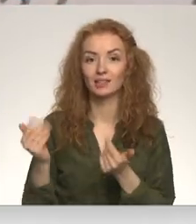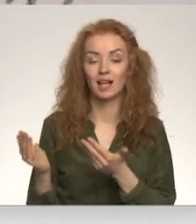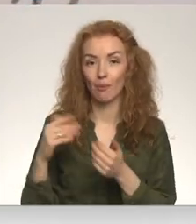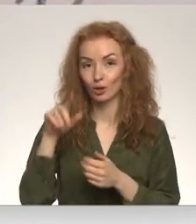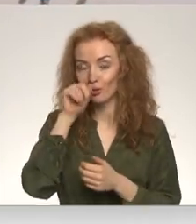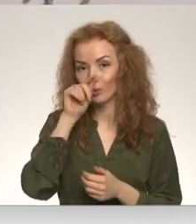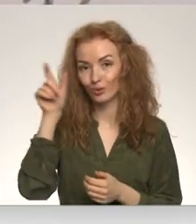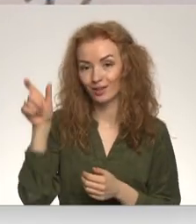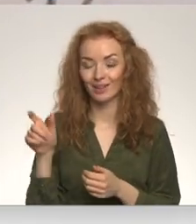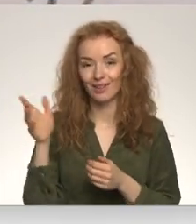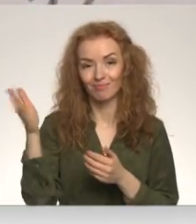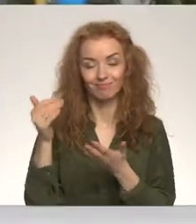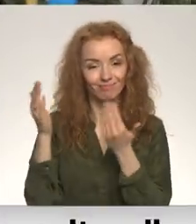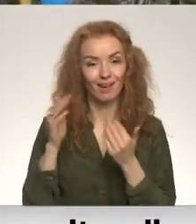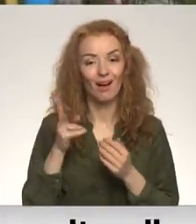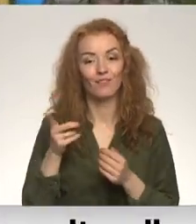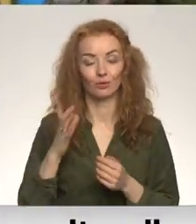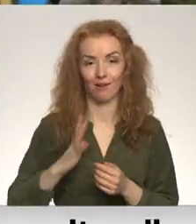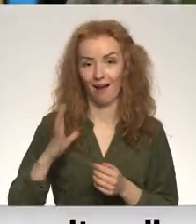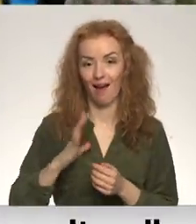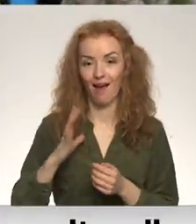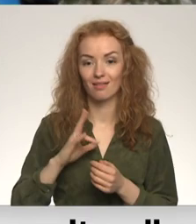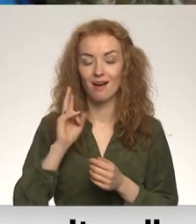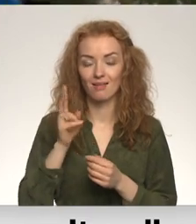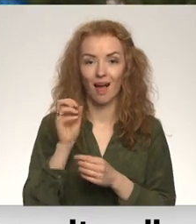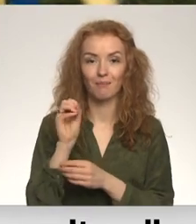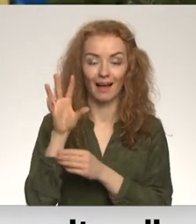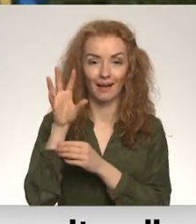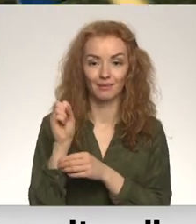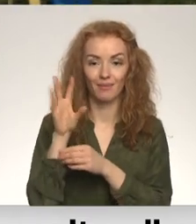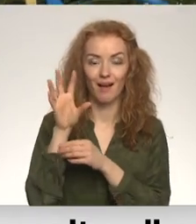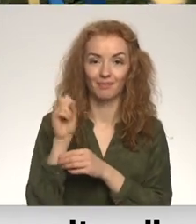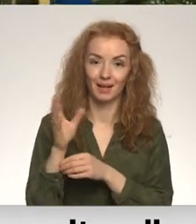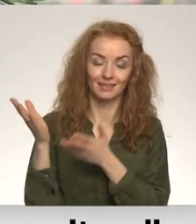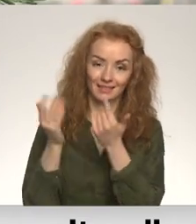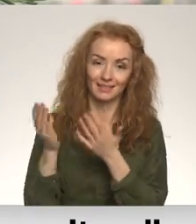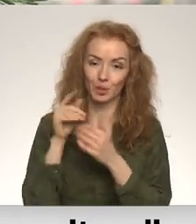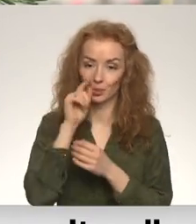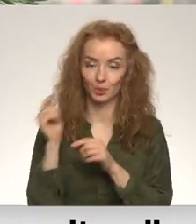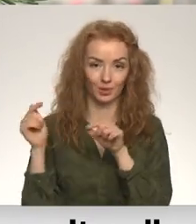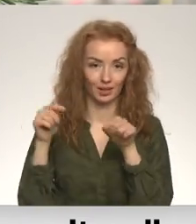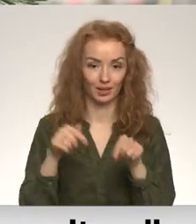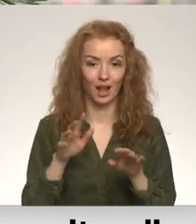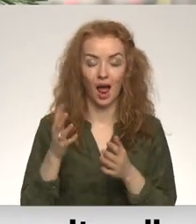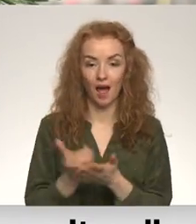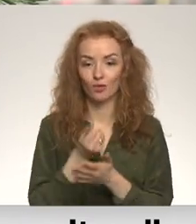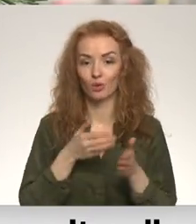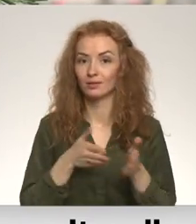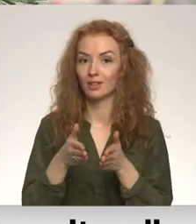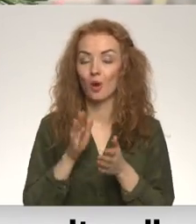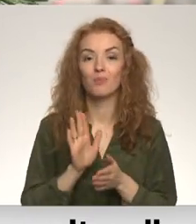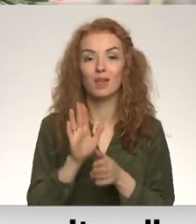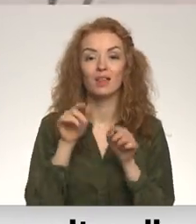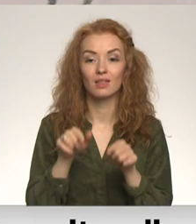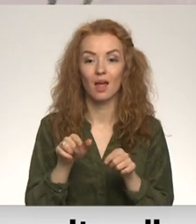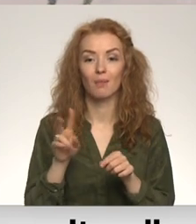putniem, lai parādītu, ko viņus gaida. Tā kā tāda signāla lampiņa, ja bākas, tās ir bākas, lai viņi varētu atrast ceļu pie tiem,